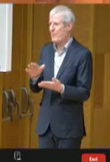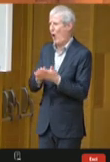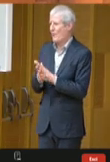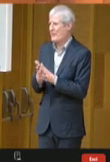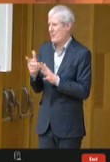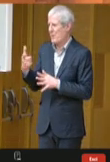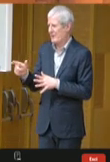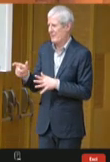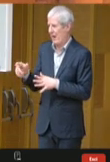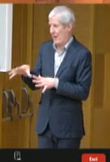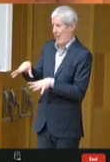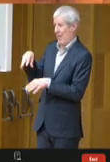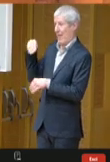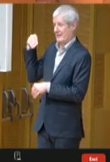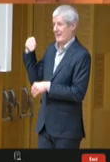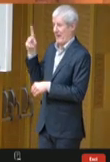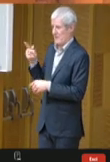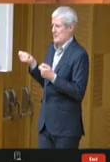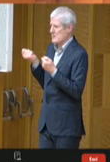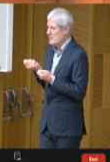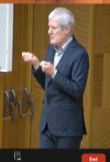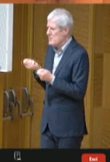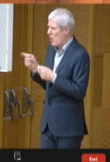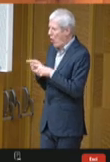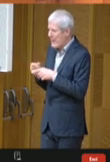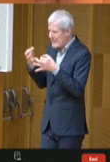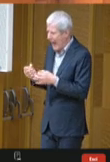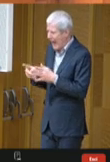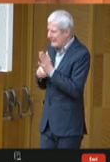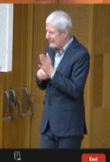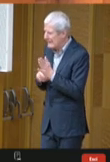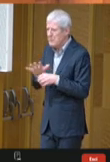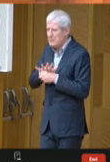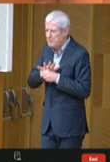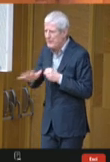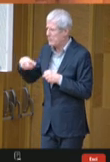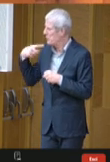stato originariamente quello di promuovere e assicurare il pieno uguale godimento